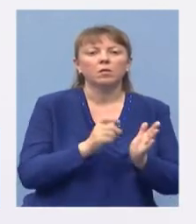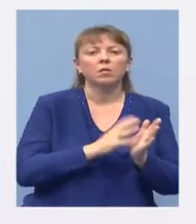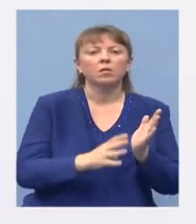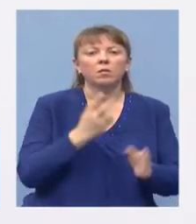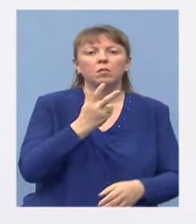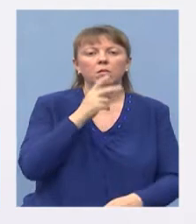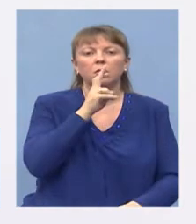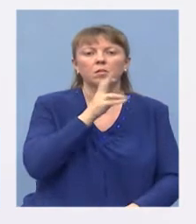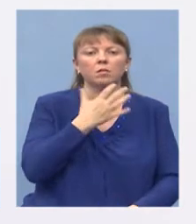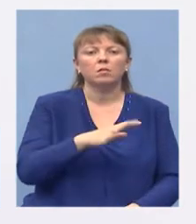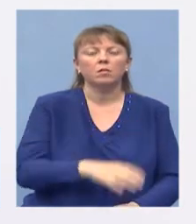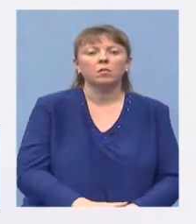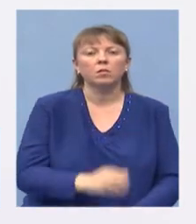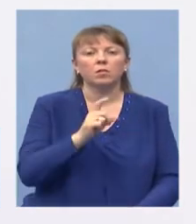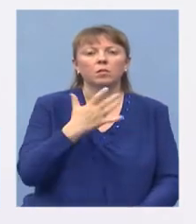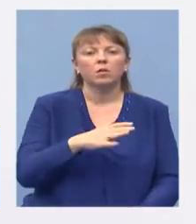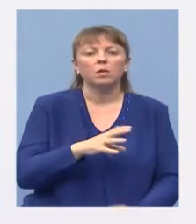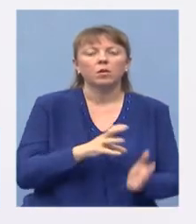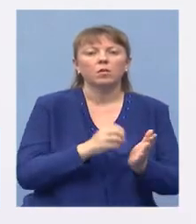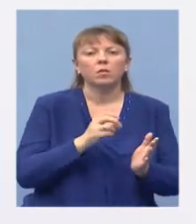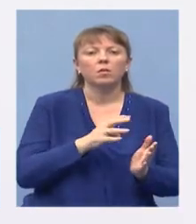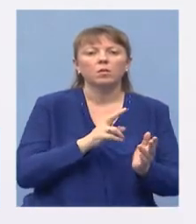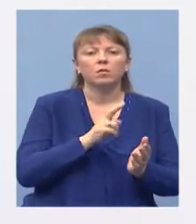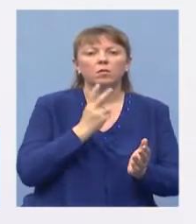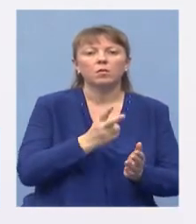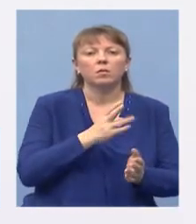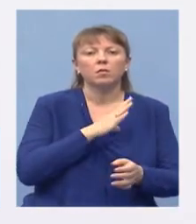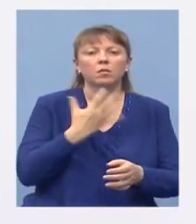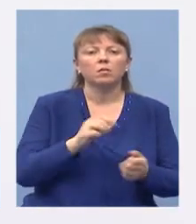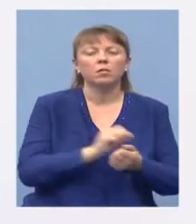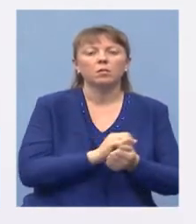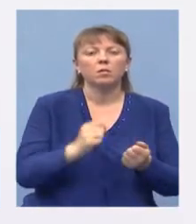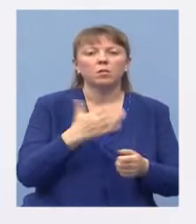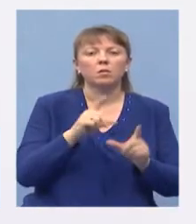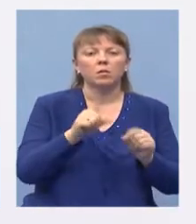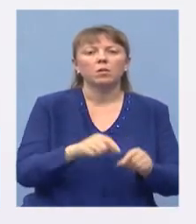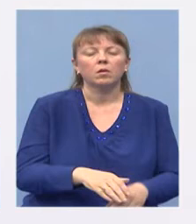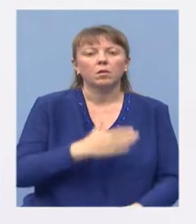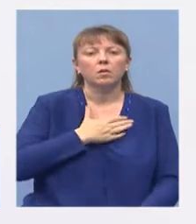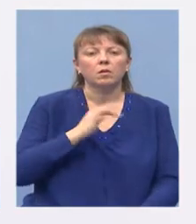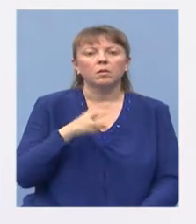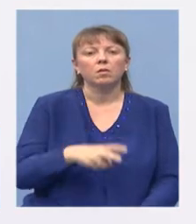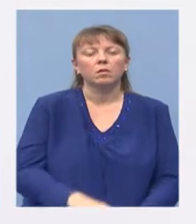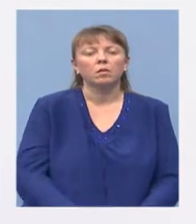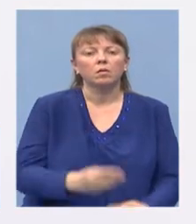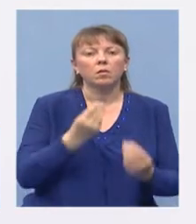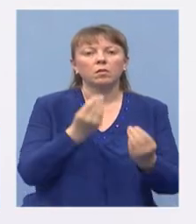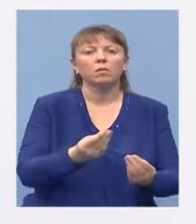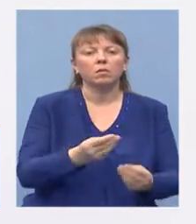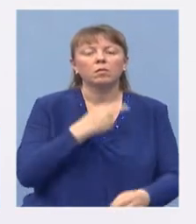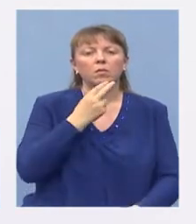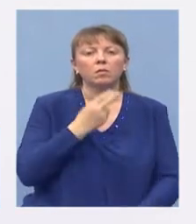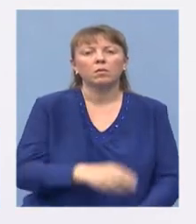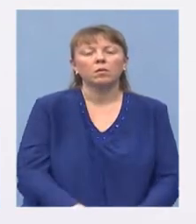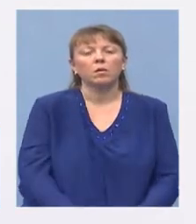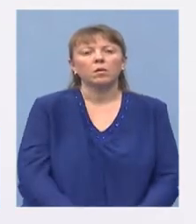793 государственных услуг, за исключением 992 выездов и услуг по документированию. Стоит отметить, что наш филиал уделяет